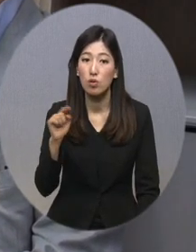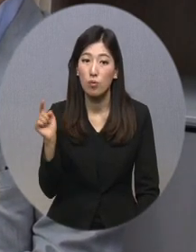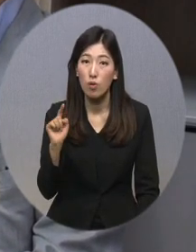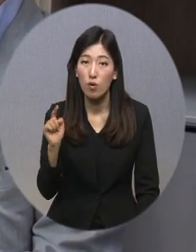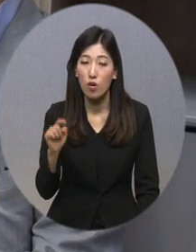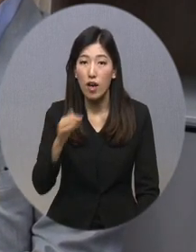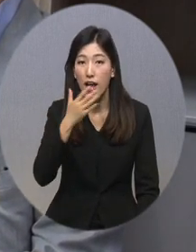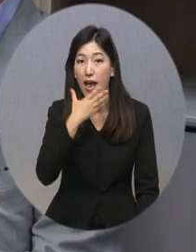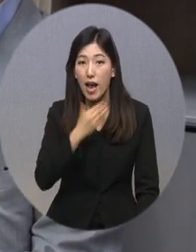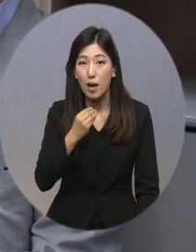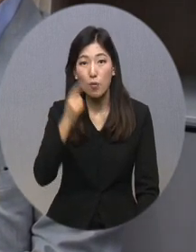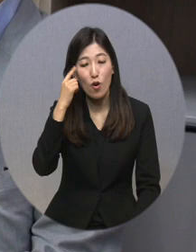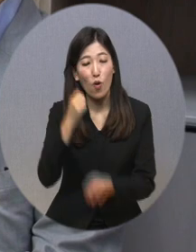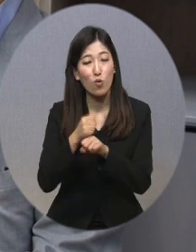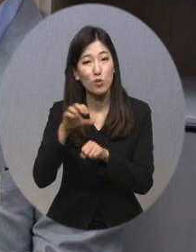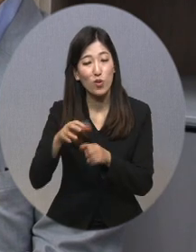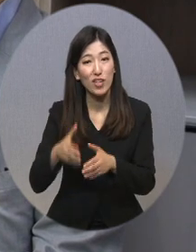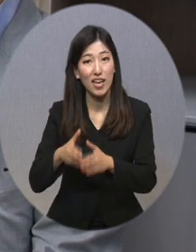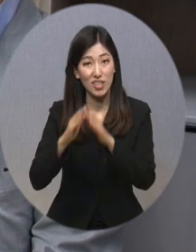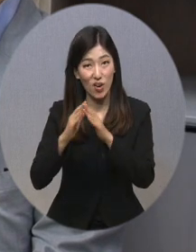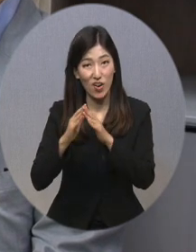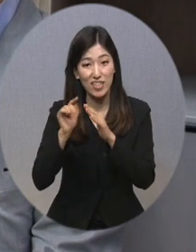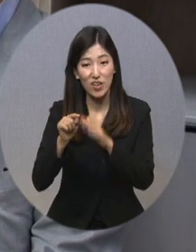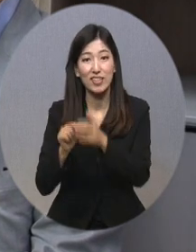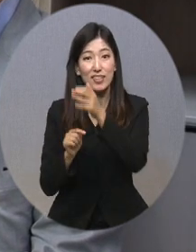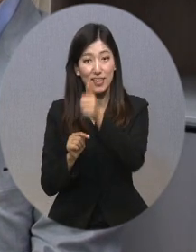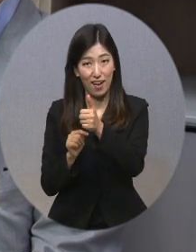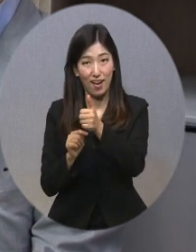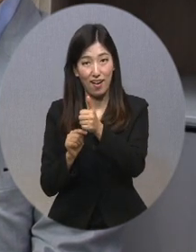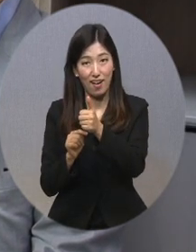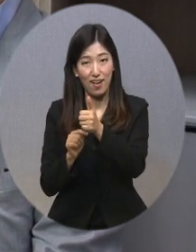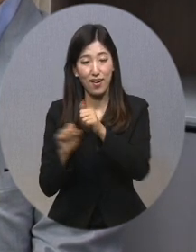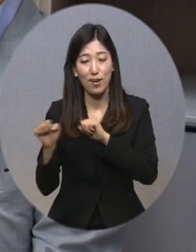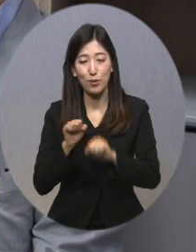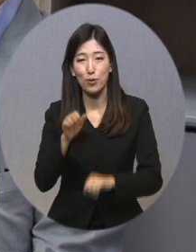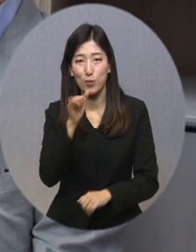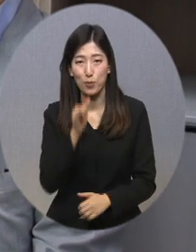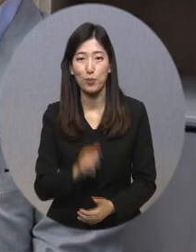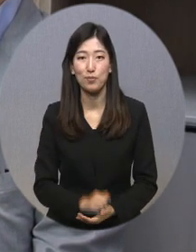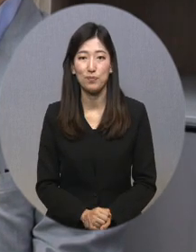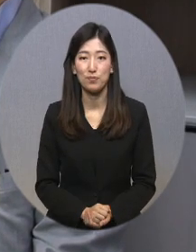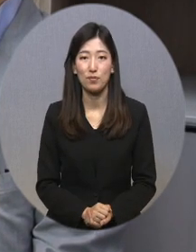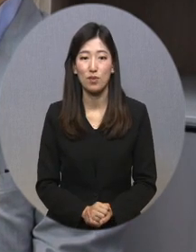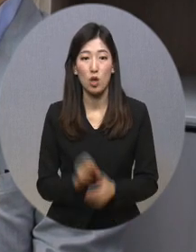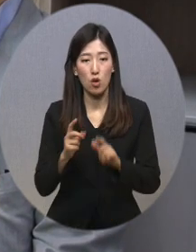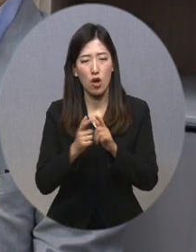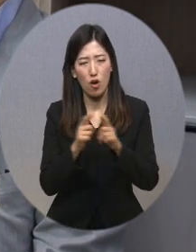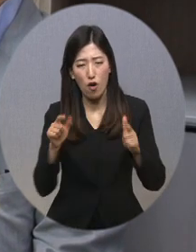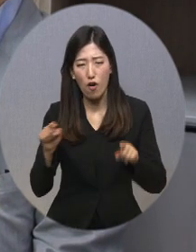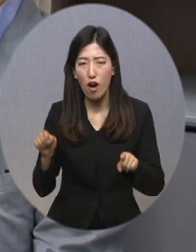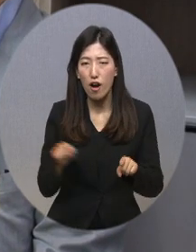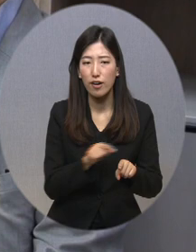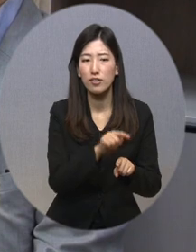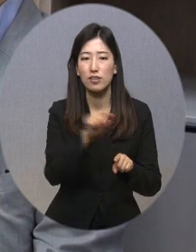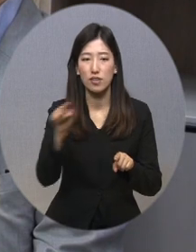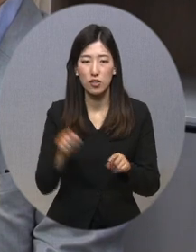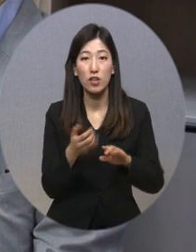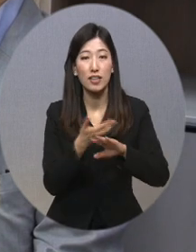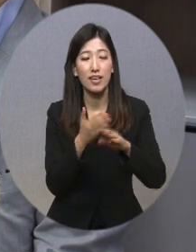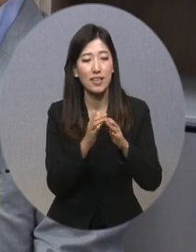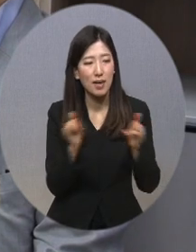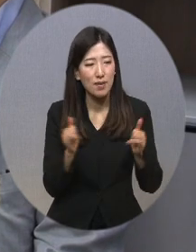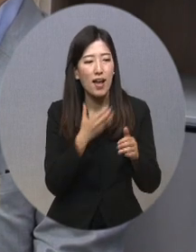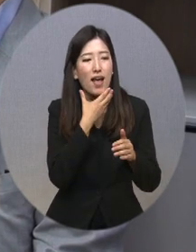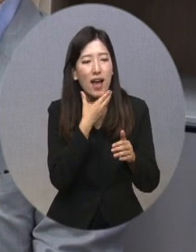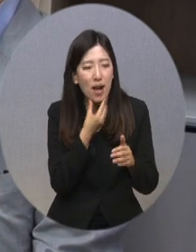행복연구소를 개설하셔서 소장을 맡고 계시고 굉장히 다양한 분야에서 여러 사람들에게